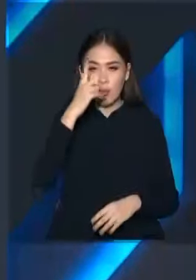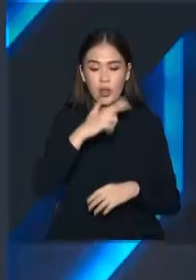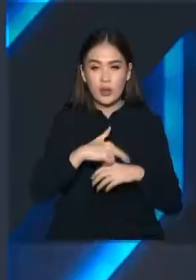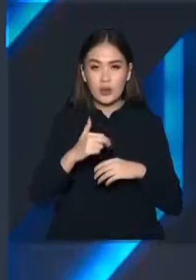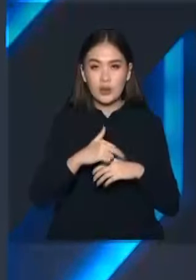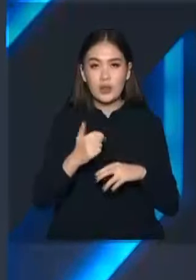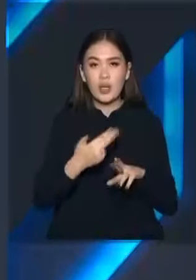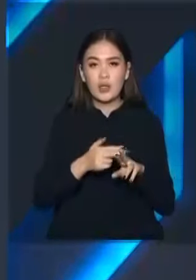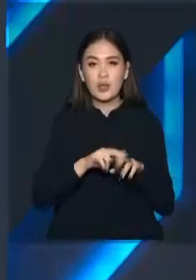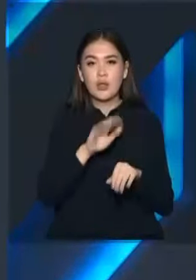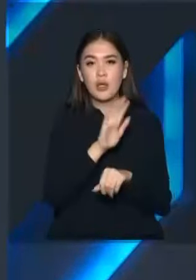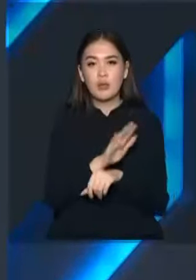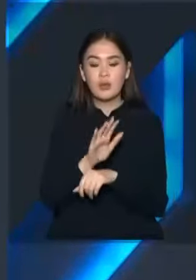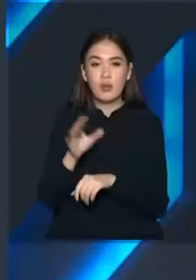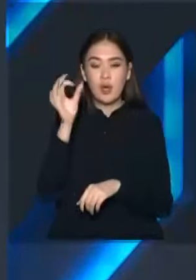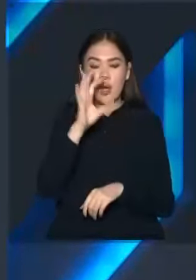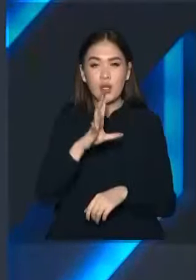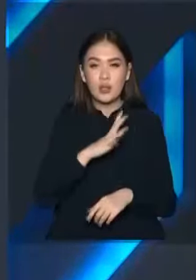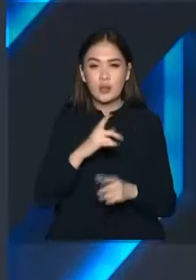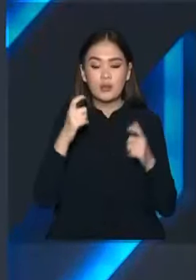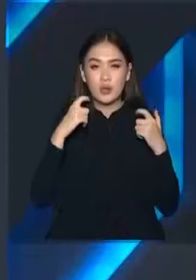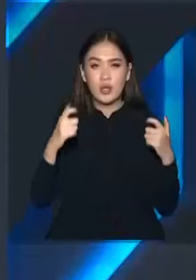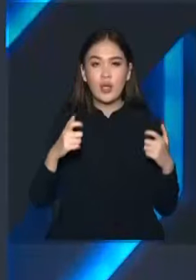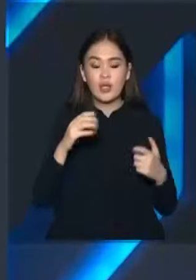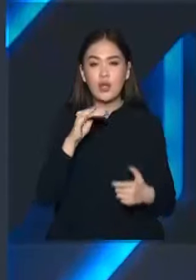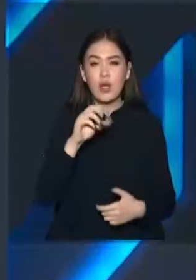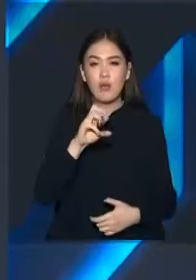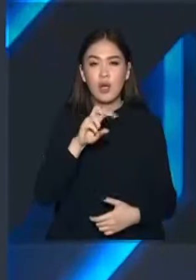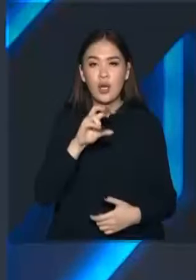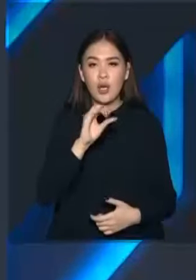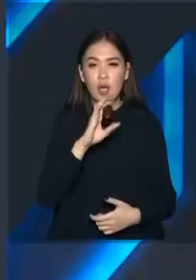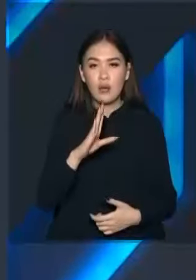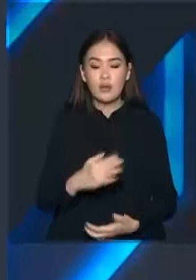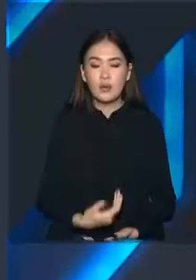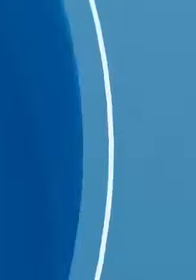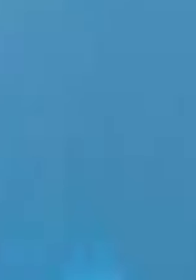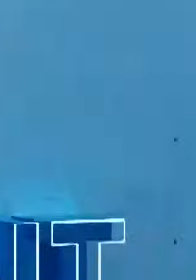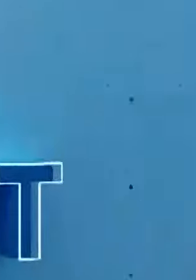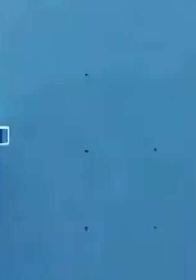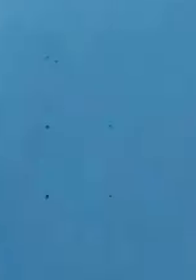комитетінің ерекше тапсырмалар жөніндегі аға инспекторы Алтынбек Жамалиев Мырза болды.